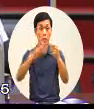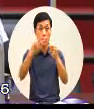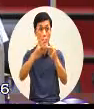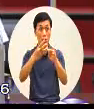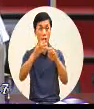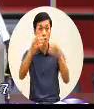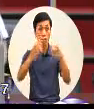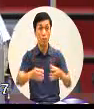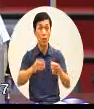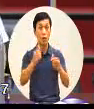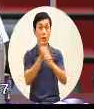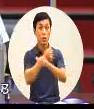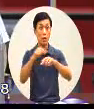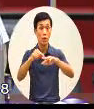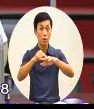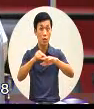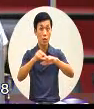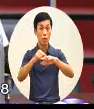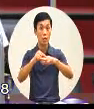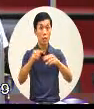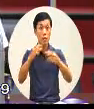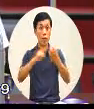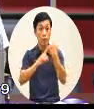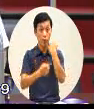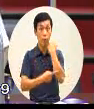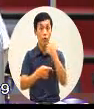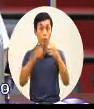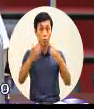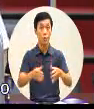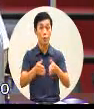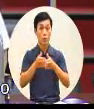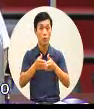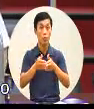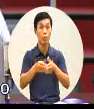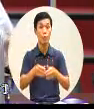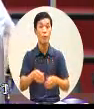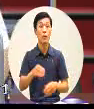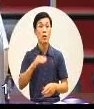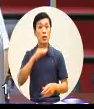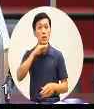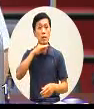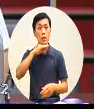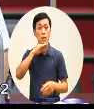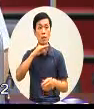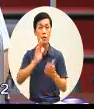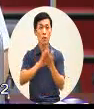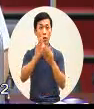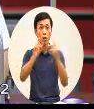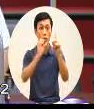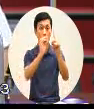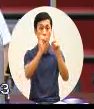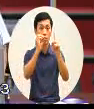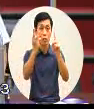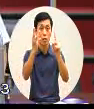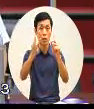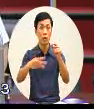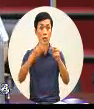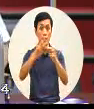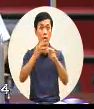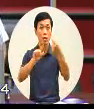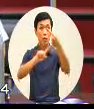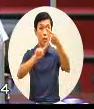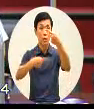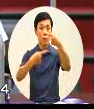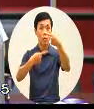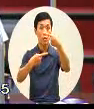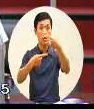办法103年就要出来，那何我们何不等到103年，哦，的1月1号内